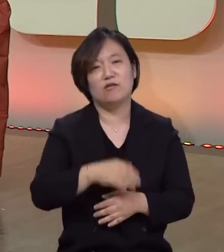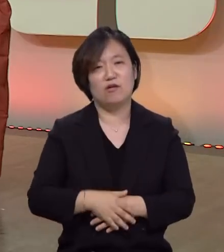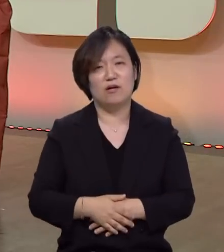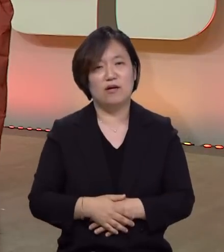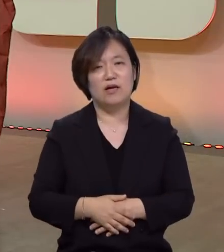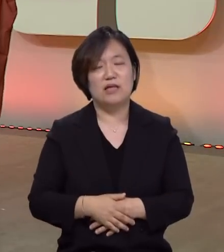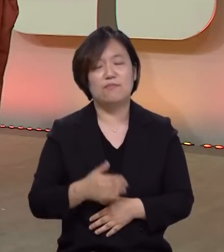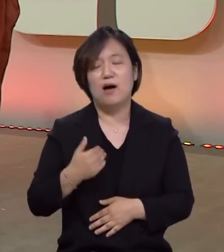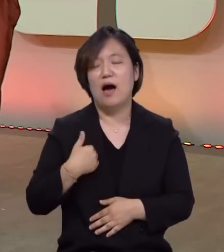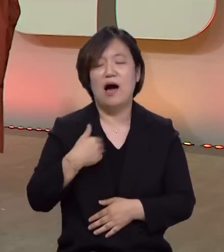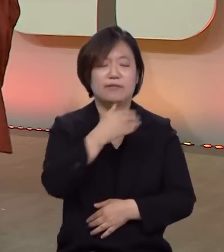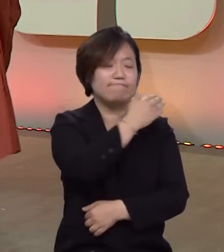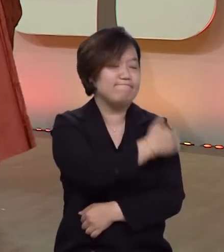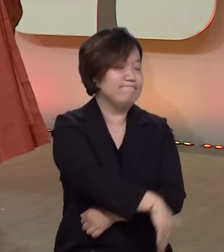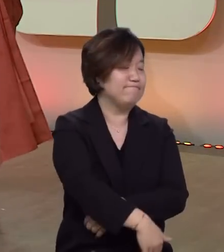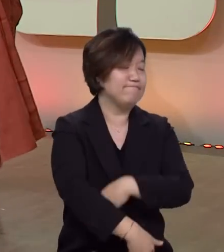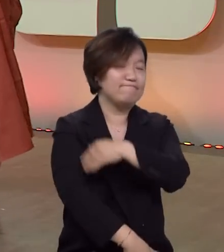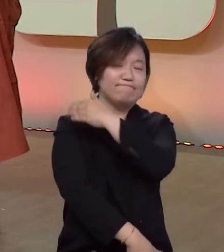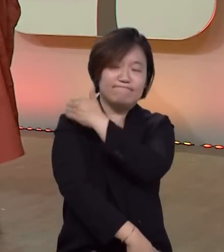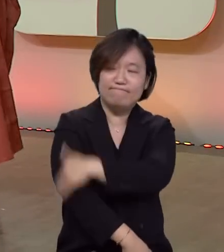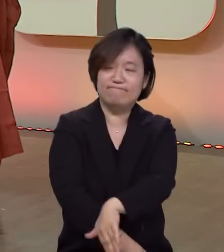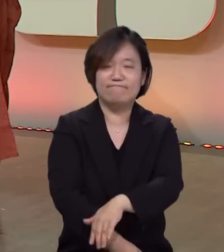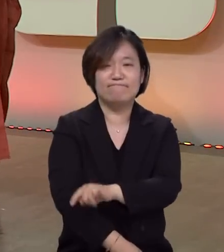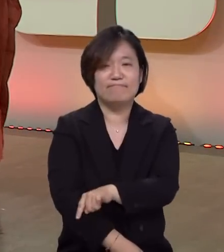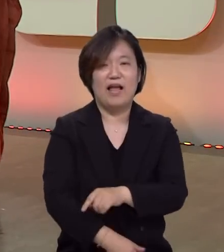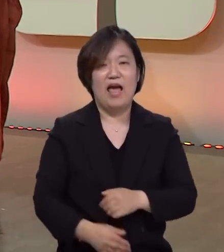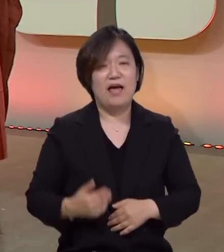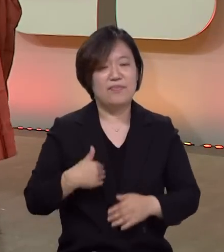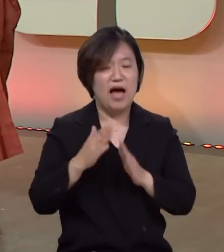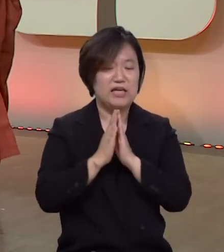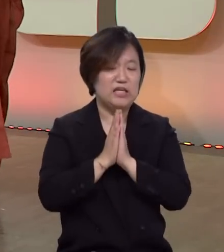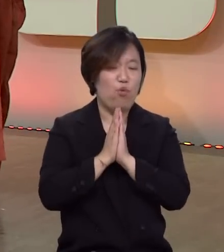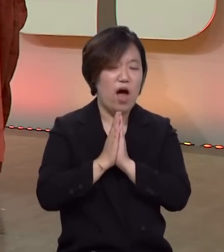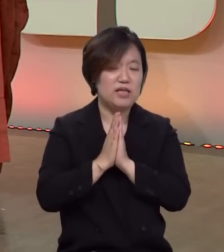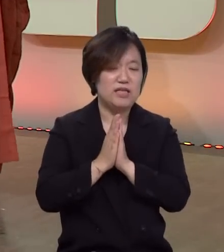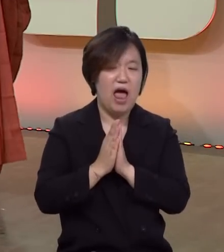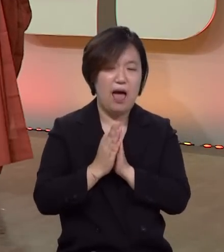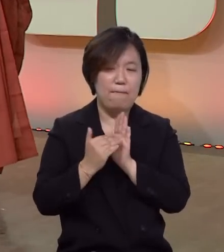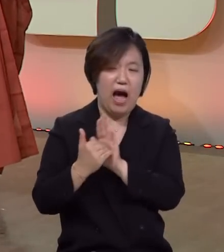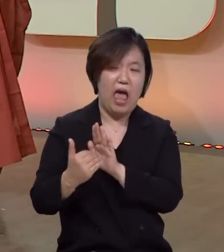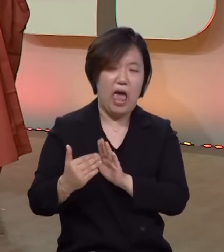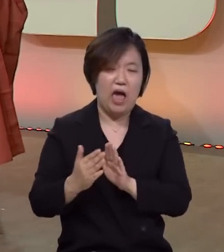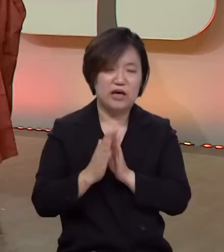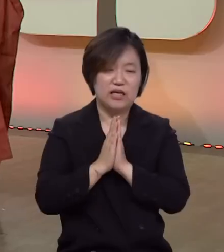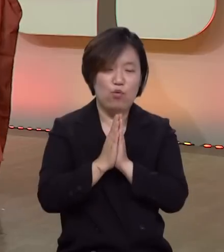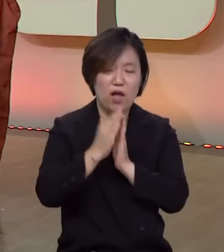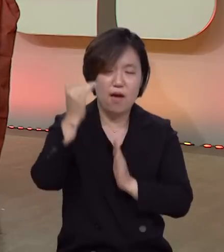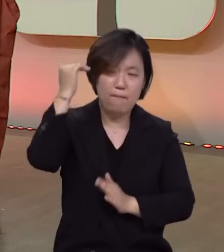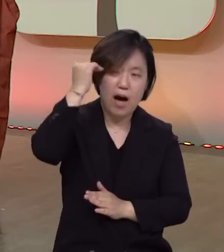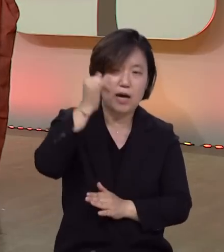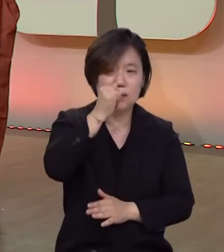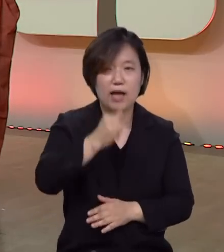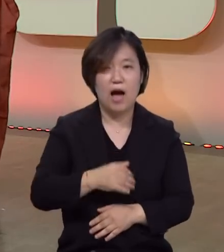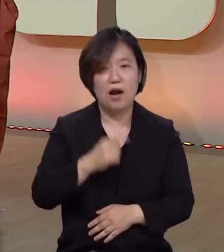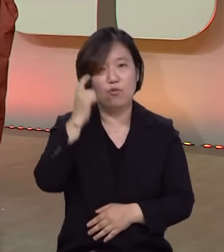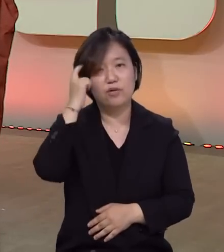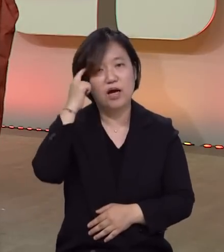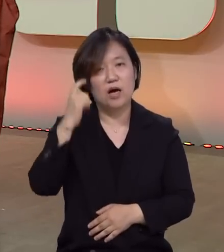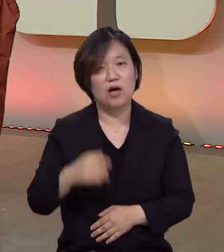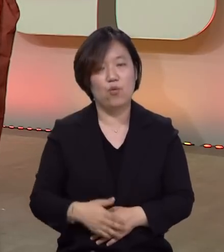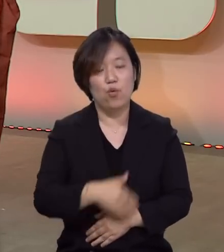말거나 이게 다 기도하는데 일어나는 마장들이다 기도할 때 일어나는 고비다라고